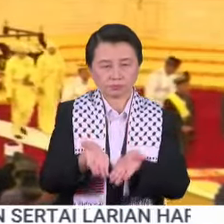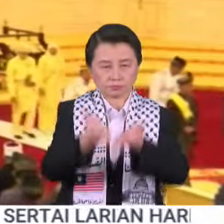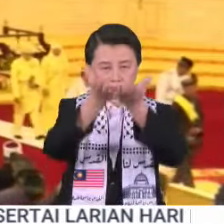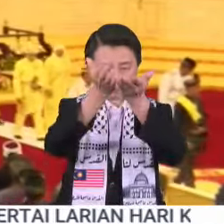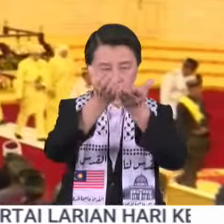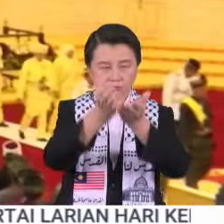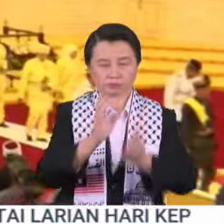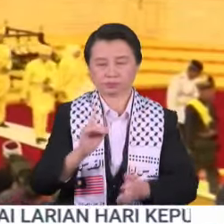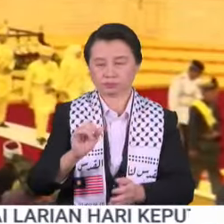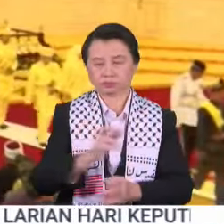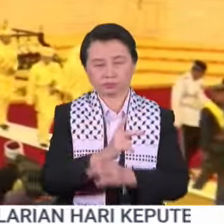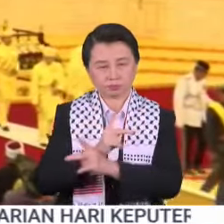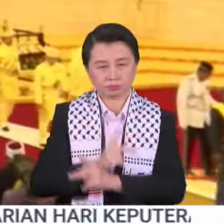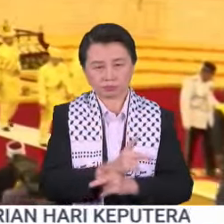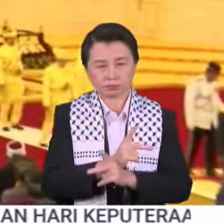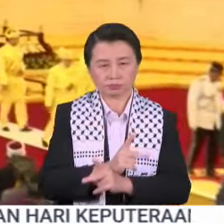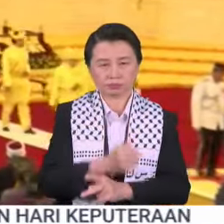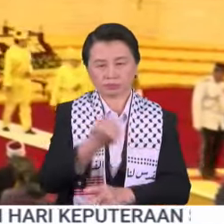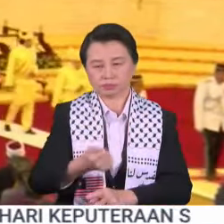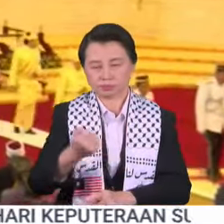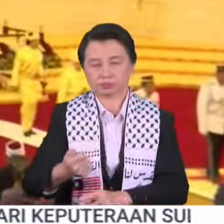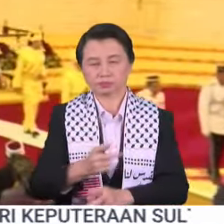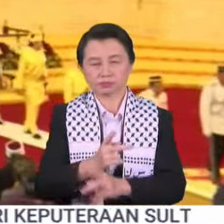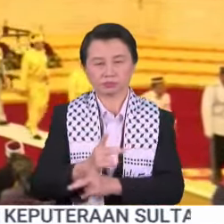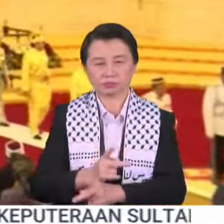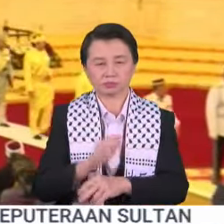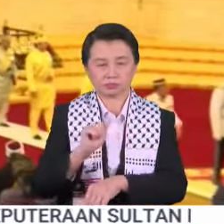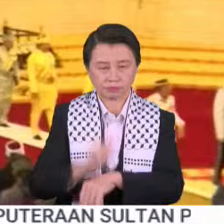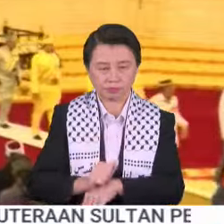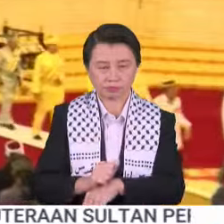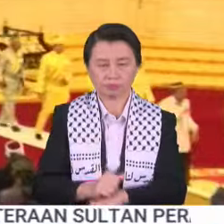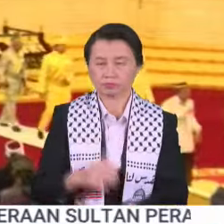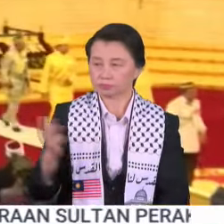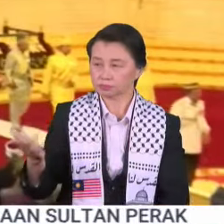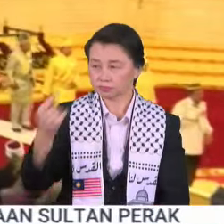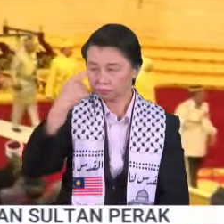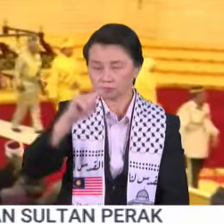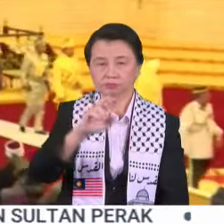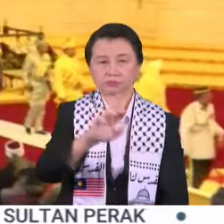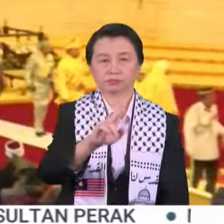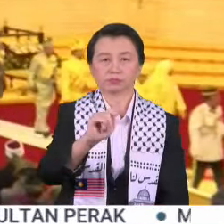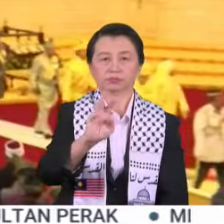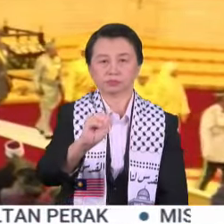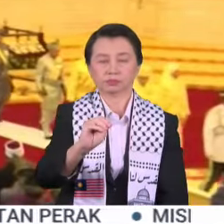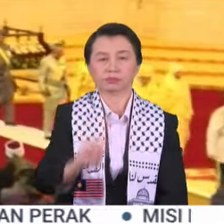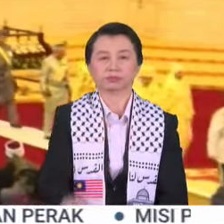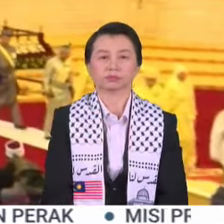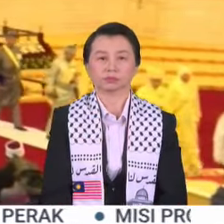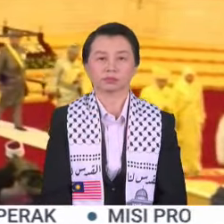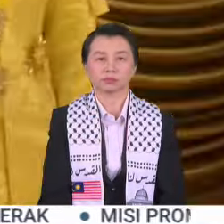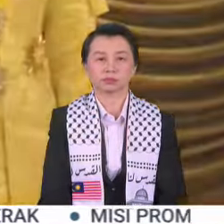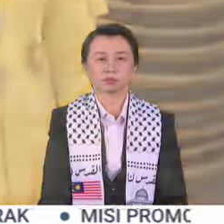baru terpelihara adat pusaka. Hana Adlina Satyun Ahmad, RTM.